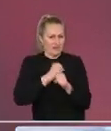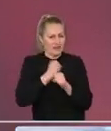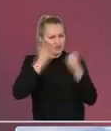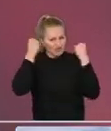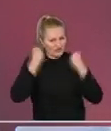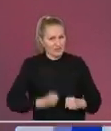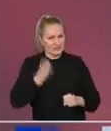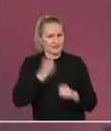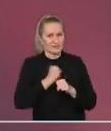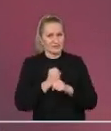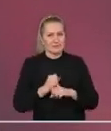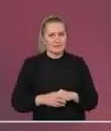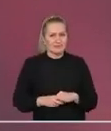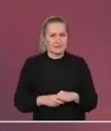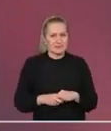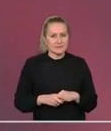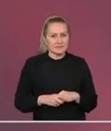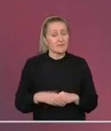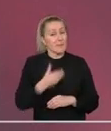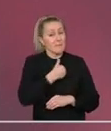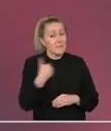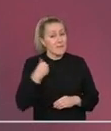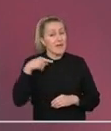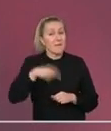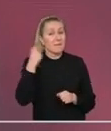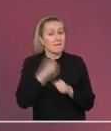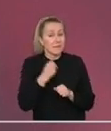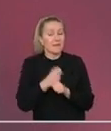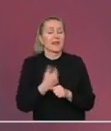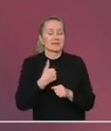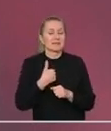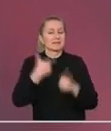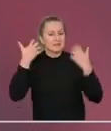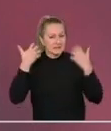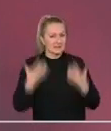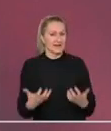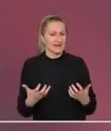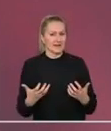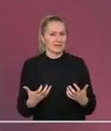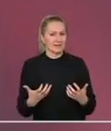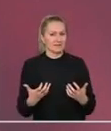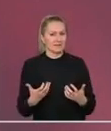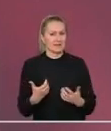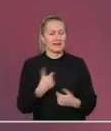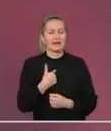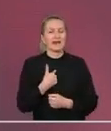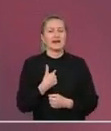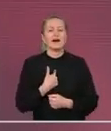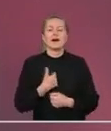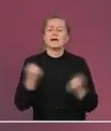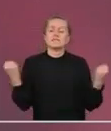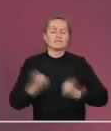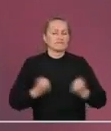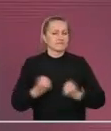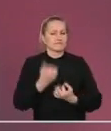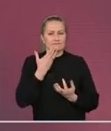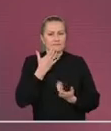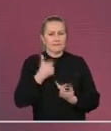pracy. A my tej pracy właśnie bardzo, ale to